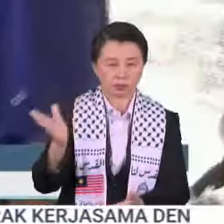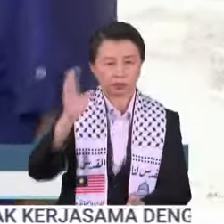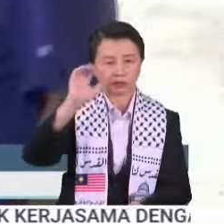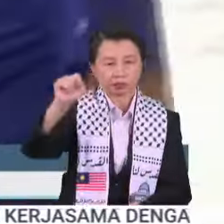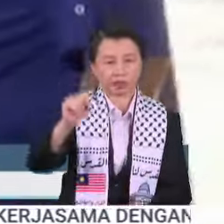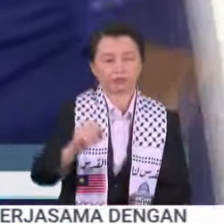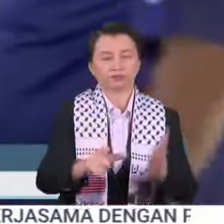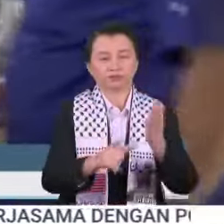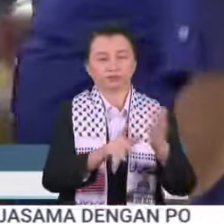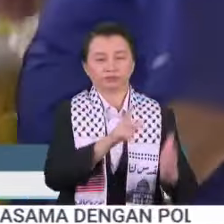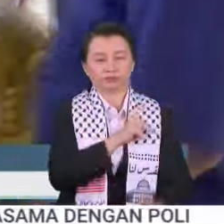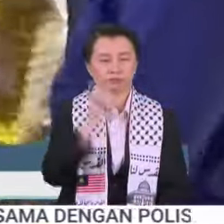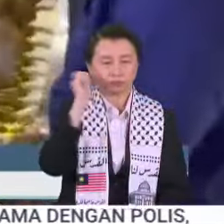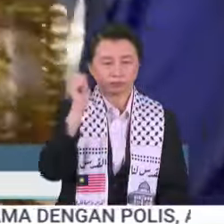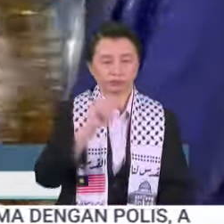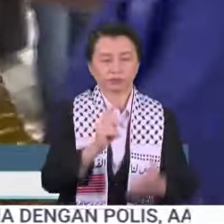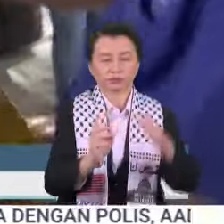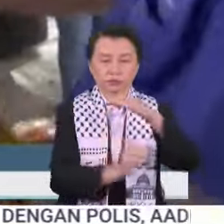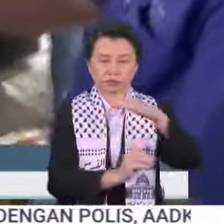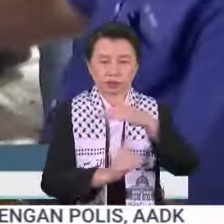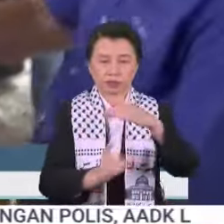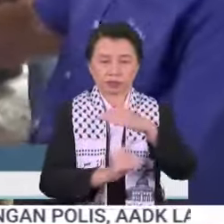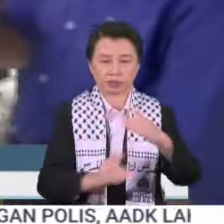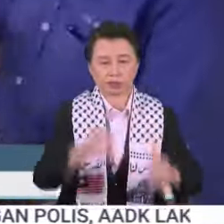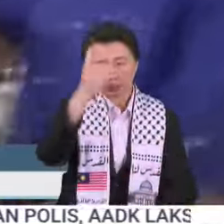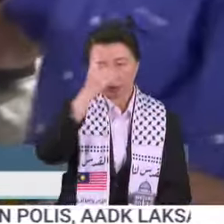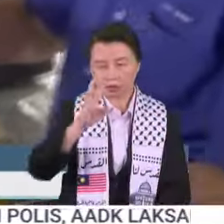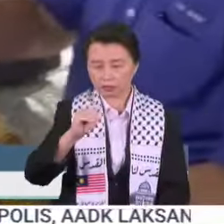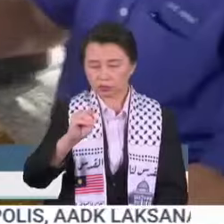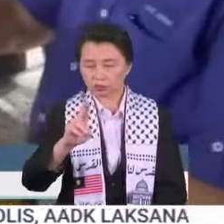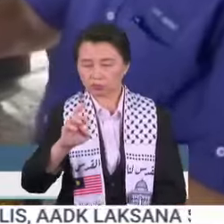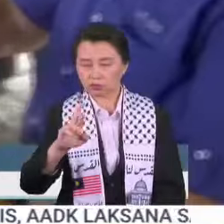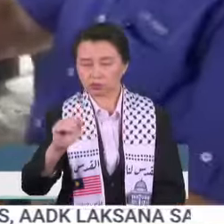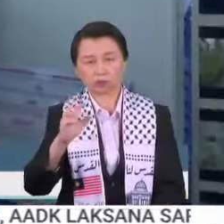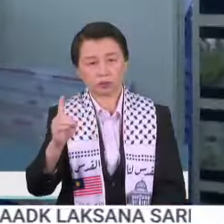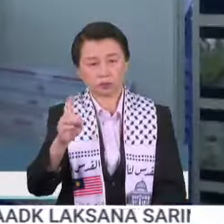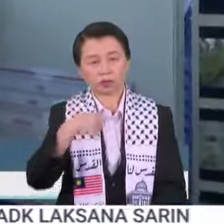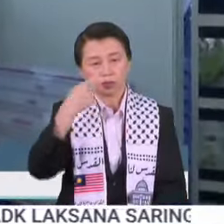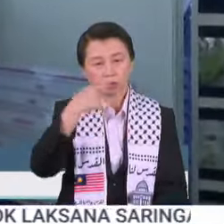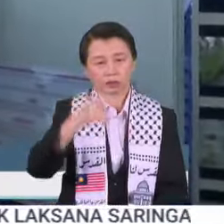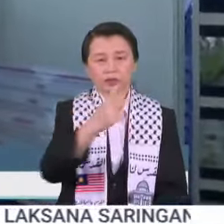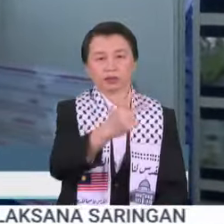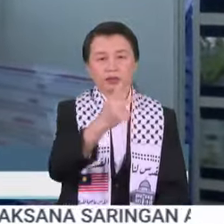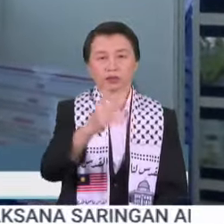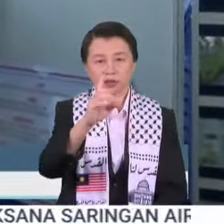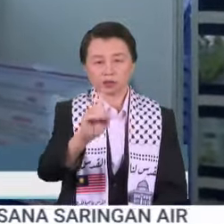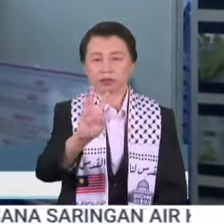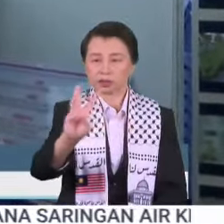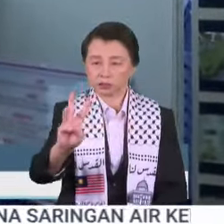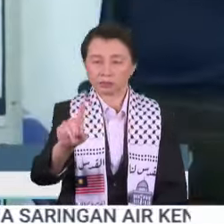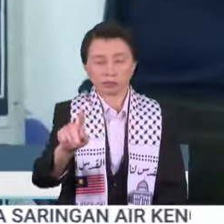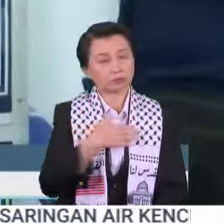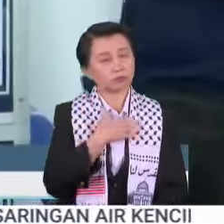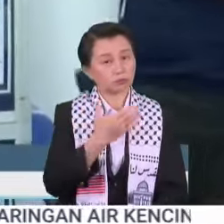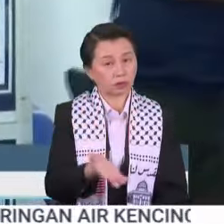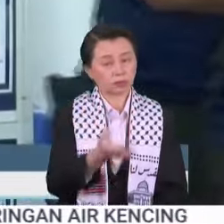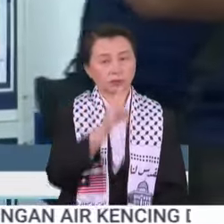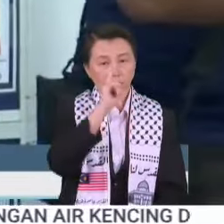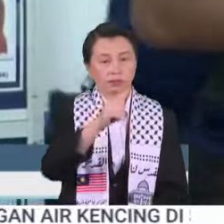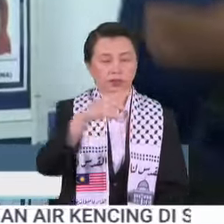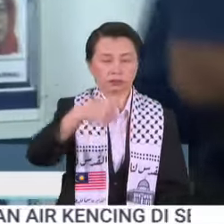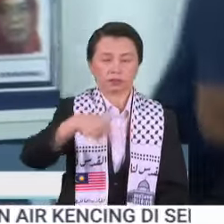Timbalan Ketua Setiausaha Dasar KKDW Datuk Cik Murad Sayang Ramjan berkata, KKDW komited memastikan